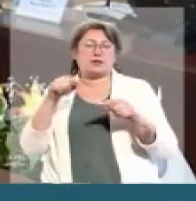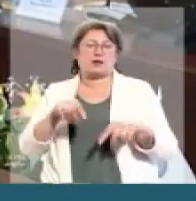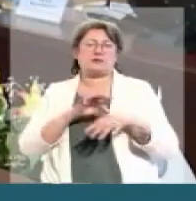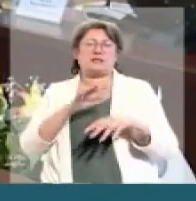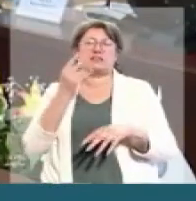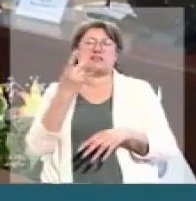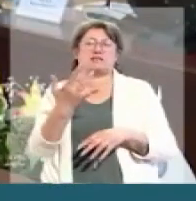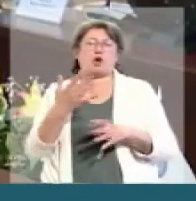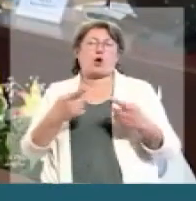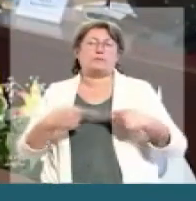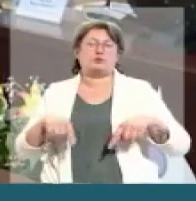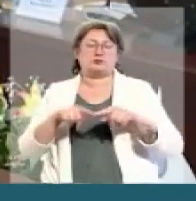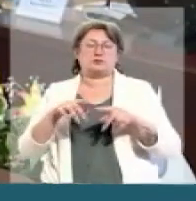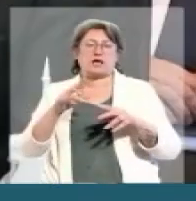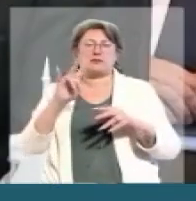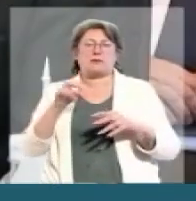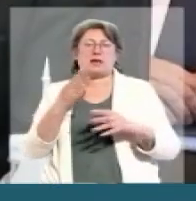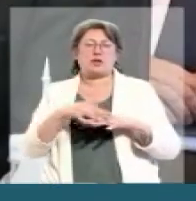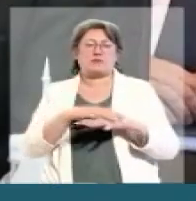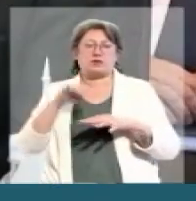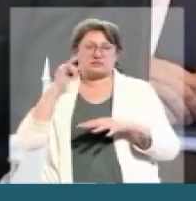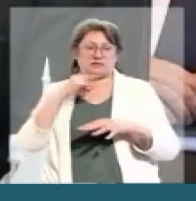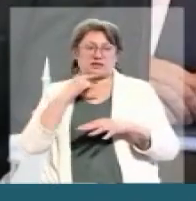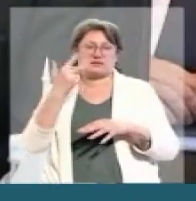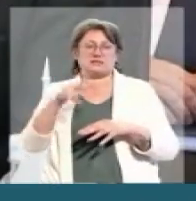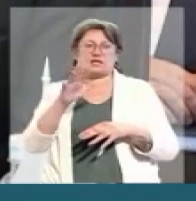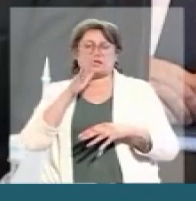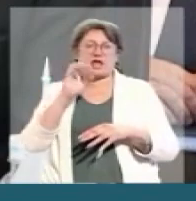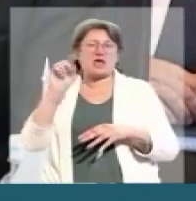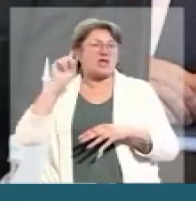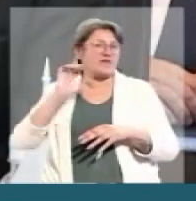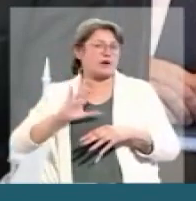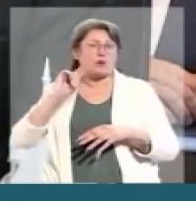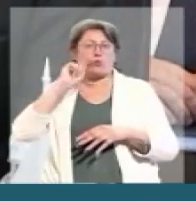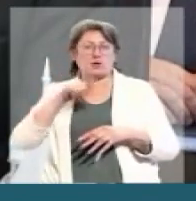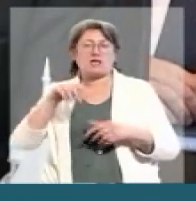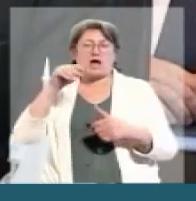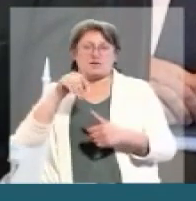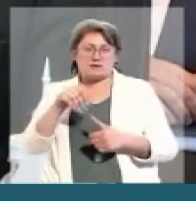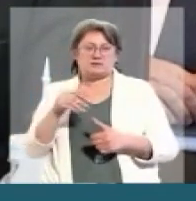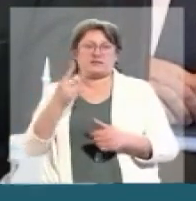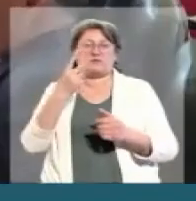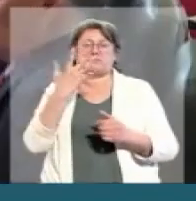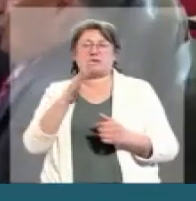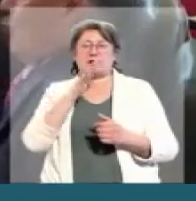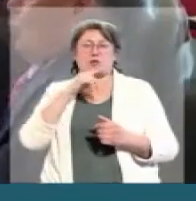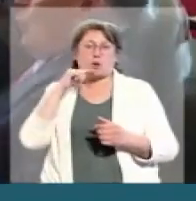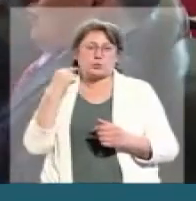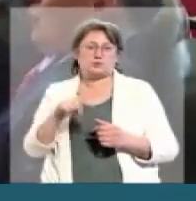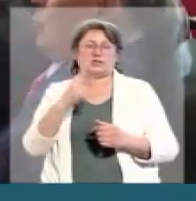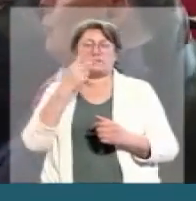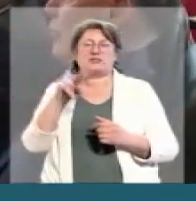отмечают сразу несколько общин областной ассамблеи народа Казахстана. 30-летие еврейское, украинское и армянское. 25-летие